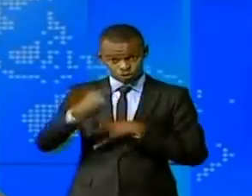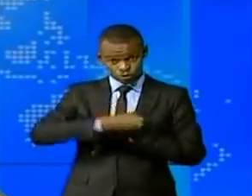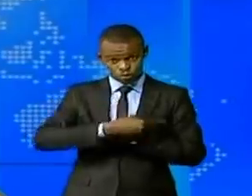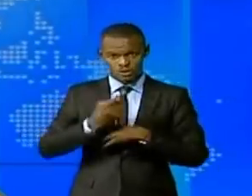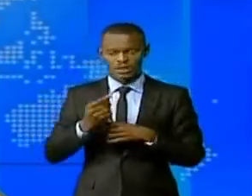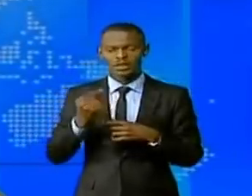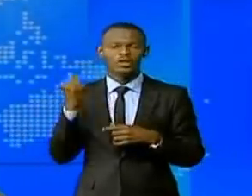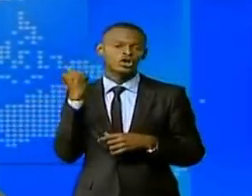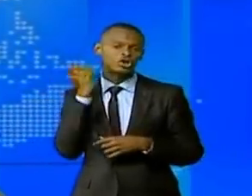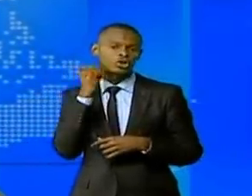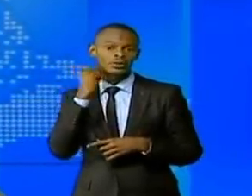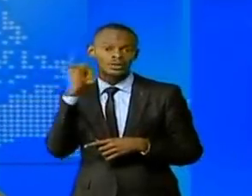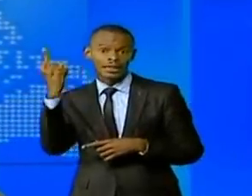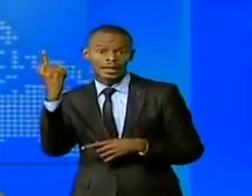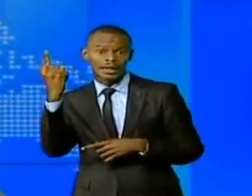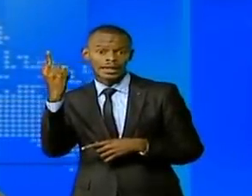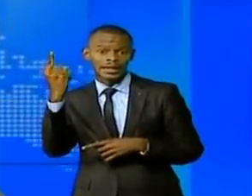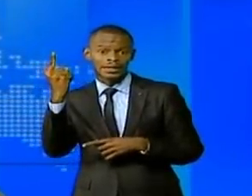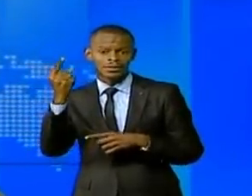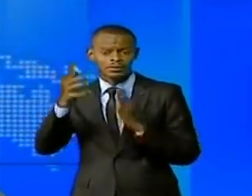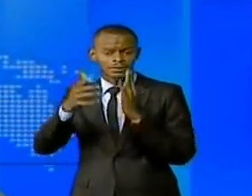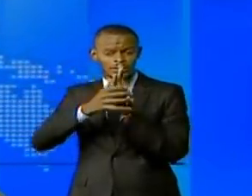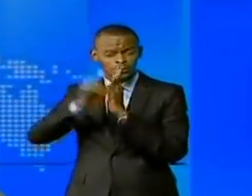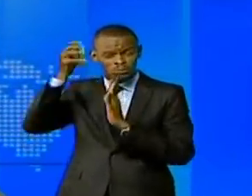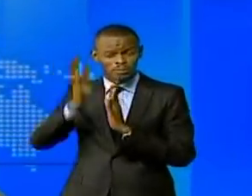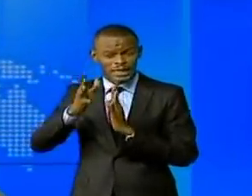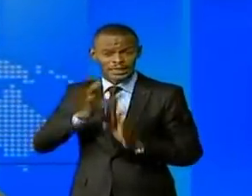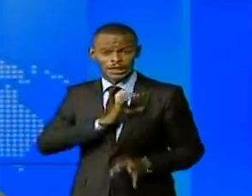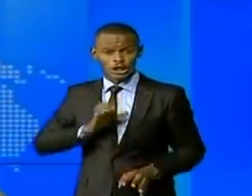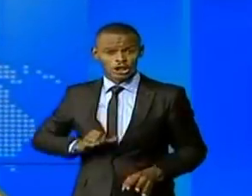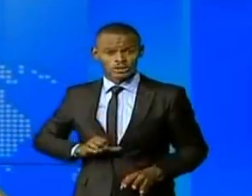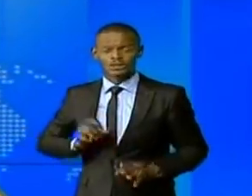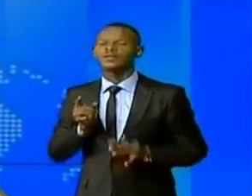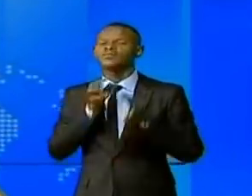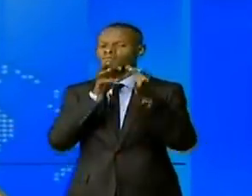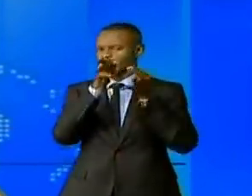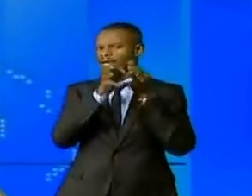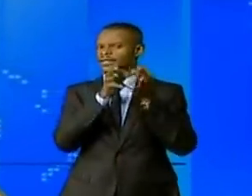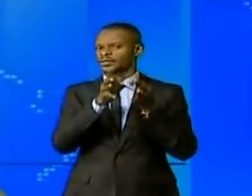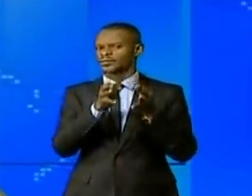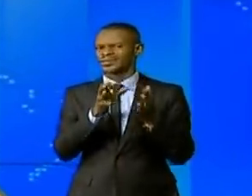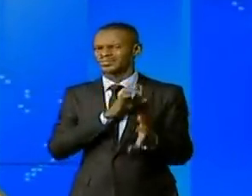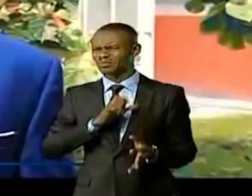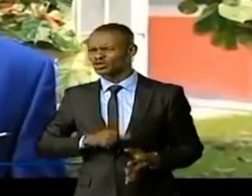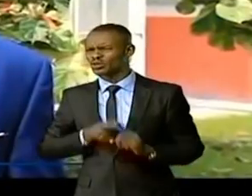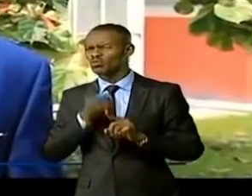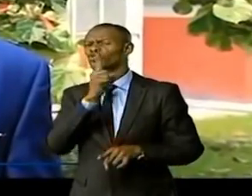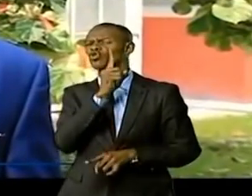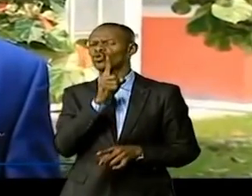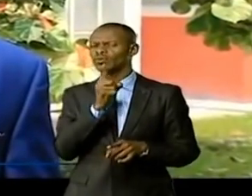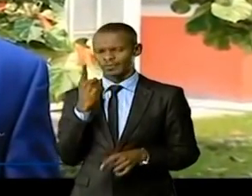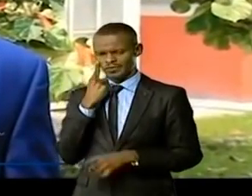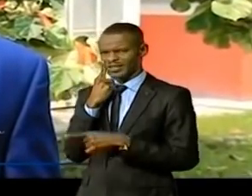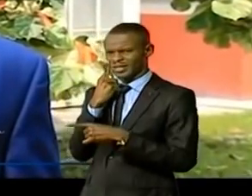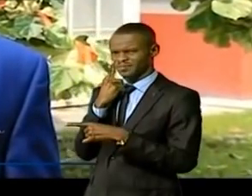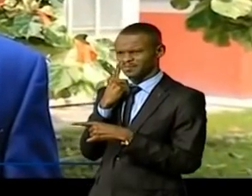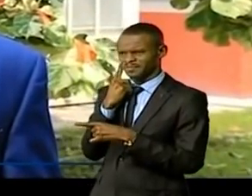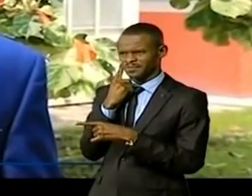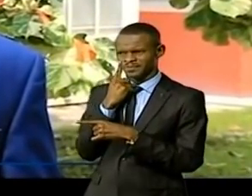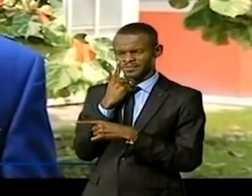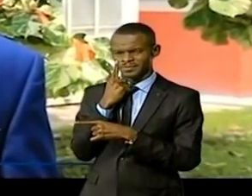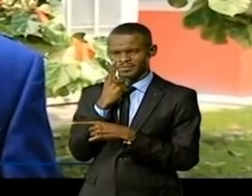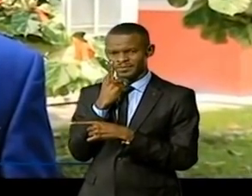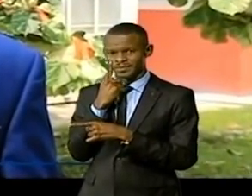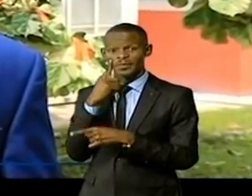la sensibilisation autour de cette maladie. Il est au micro de Eddie Tchala. Aujourd'hui, la communauté célèbre